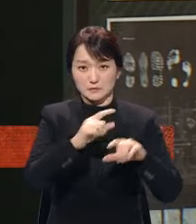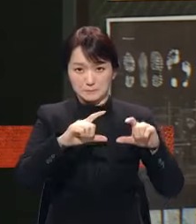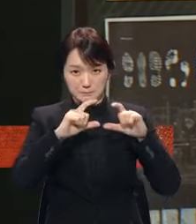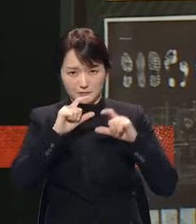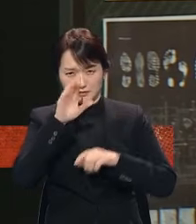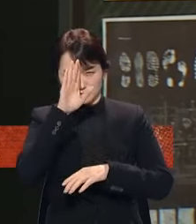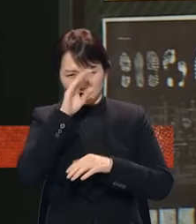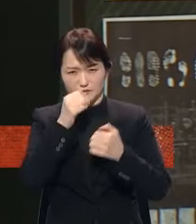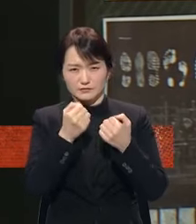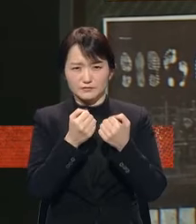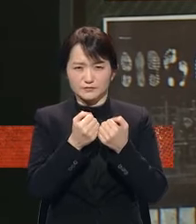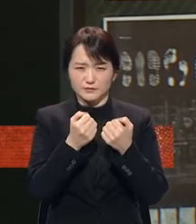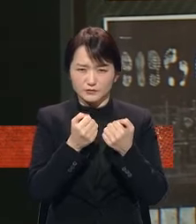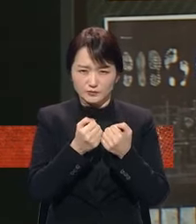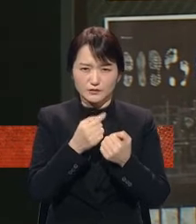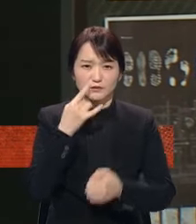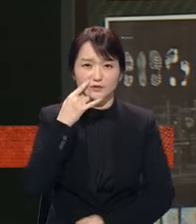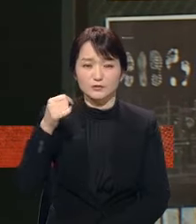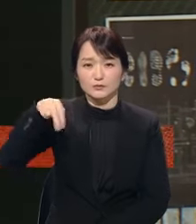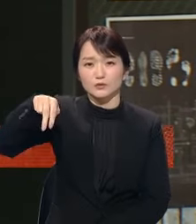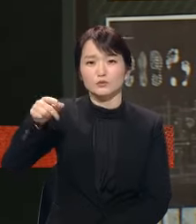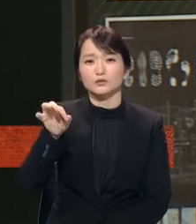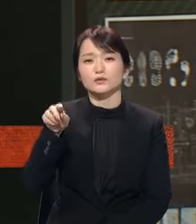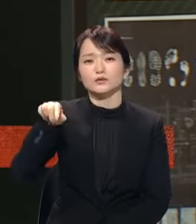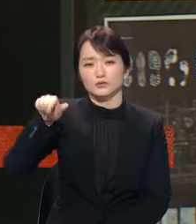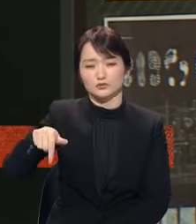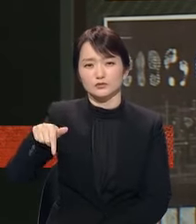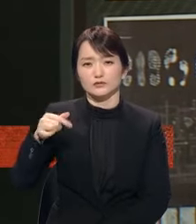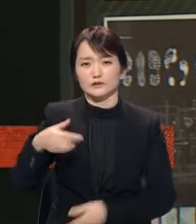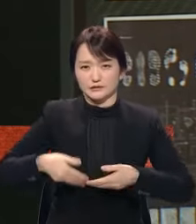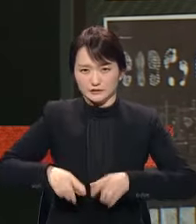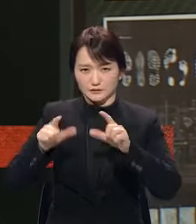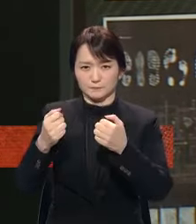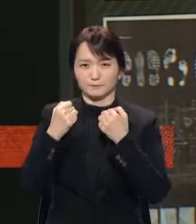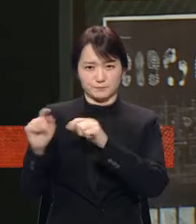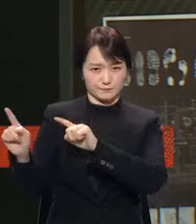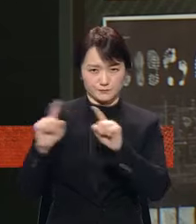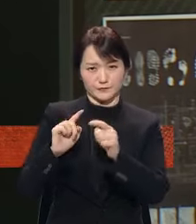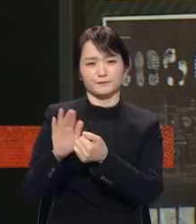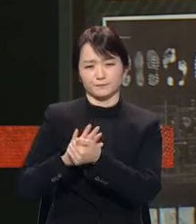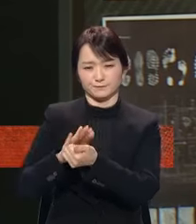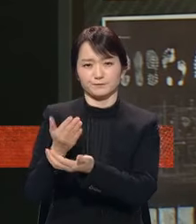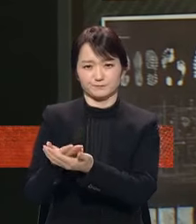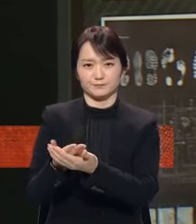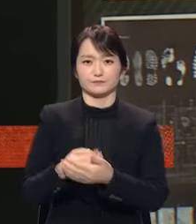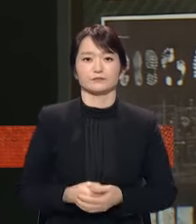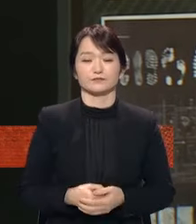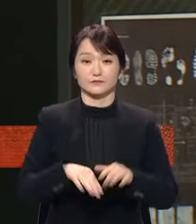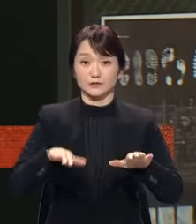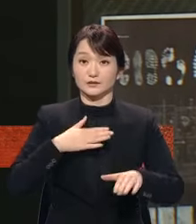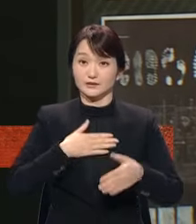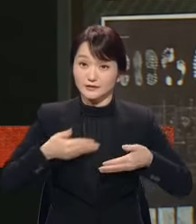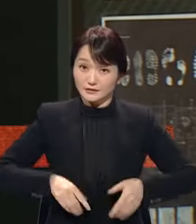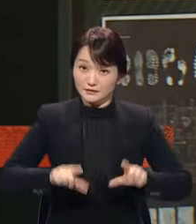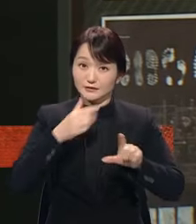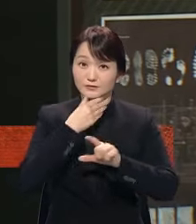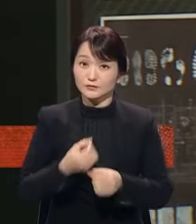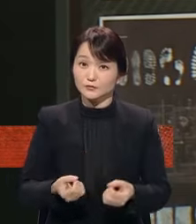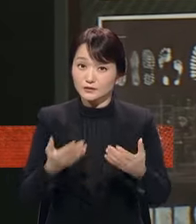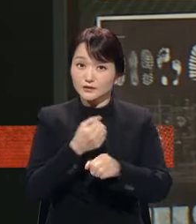싸우는 엄마 송영숙 여사, 오늘 생일입니다. 힘내라고 응원해주세요 하신 정현정님, 오늘 제 생일 축하 좀 해주실